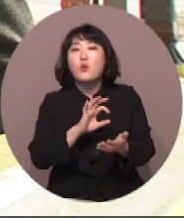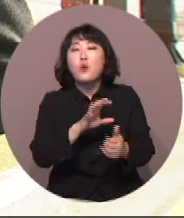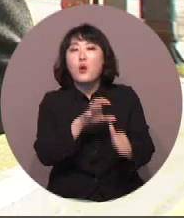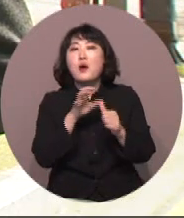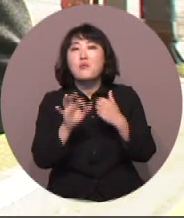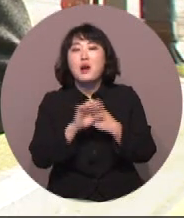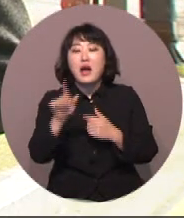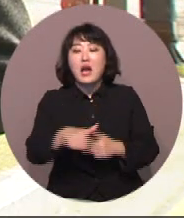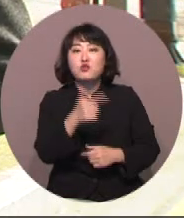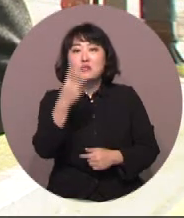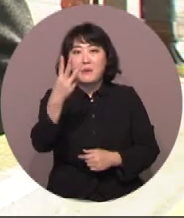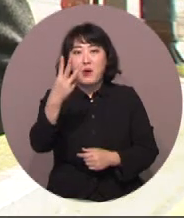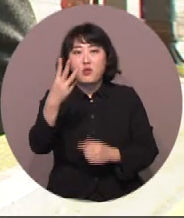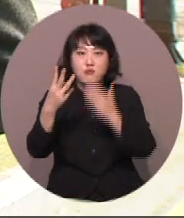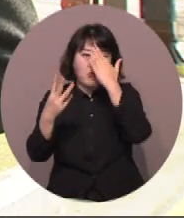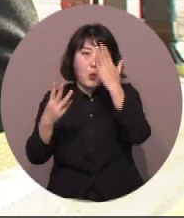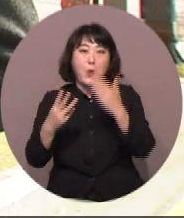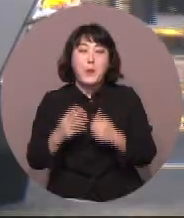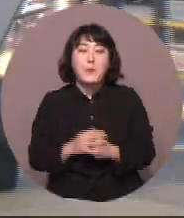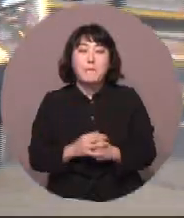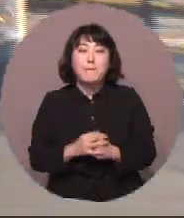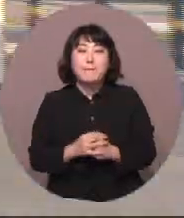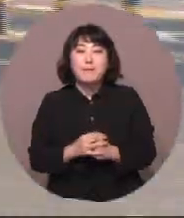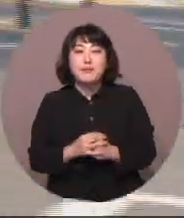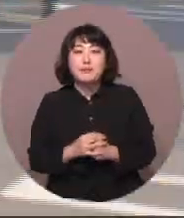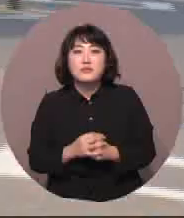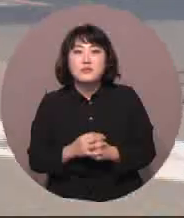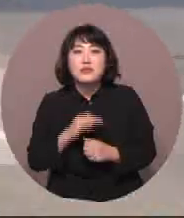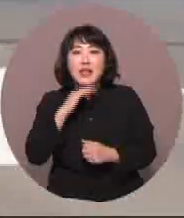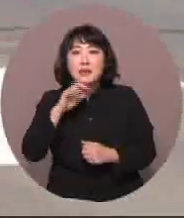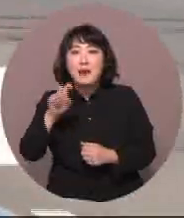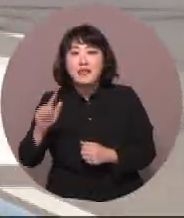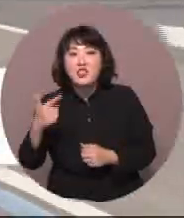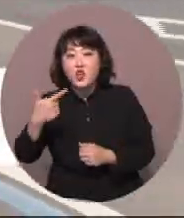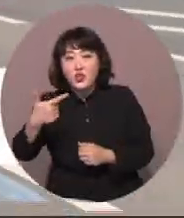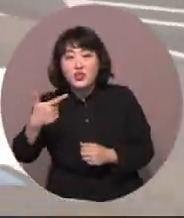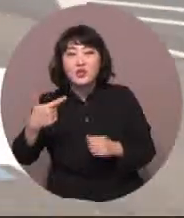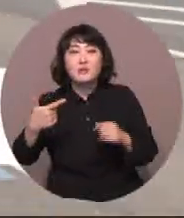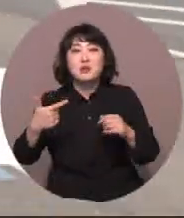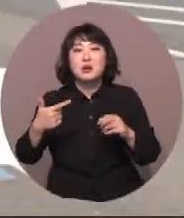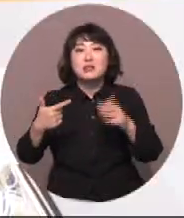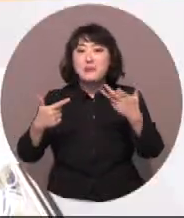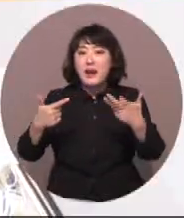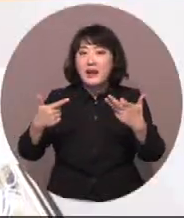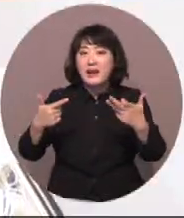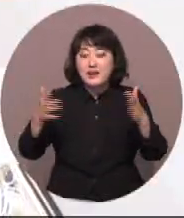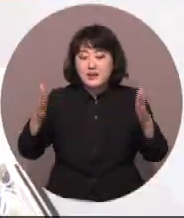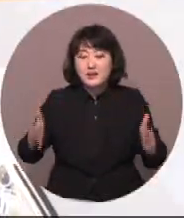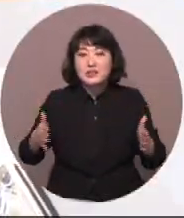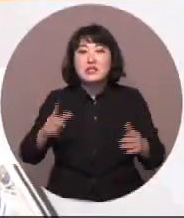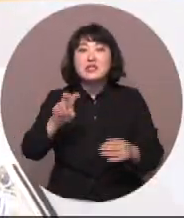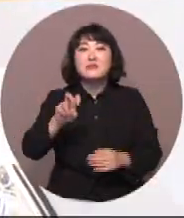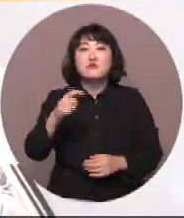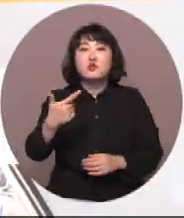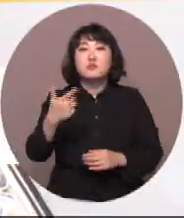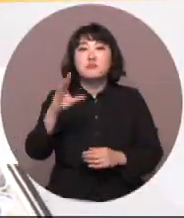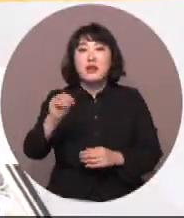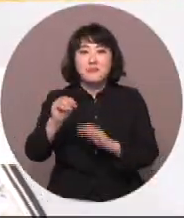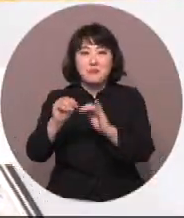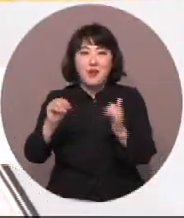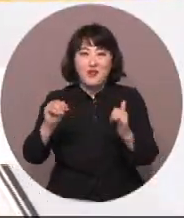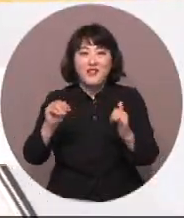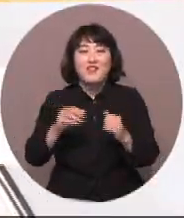차례 퍼스 를 무료로 탈 수 있습니다 만 6살에 서 만 18살 사이에 충남도 민 20 6만여 명의